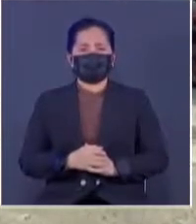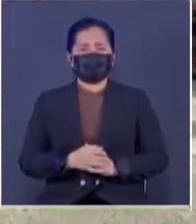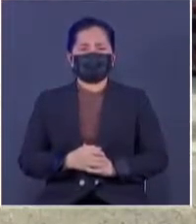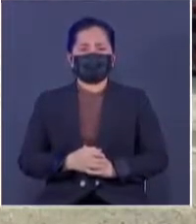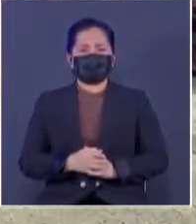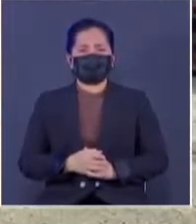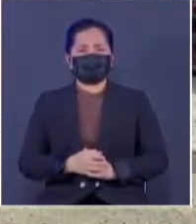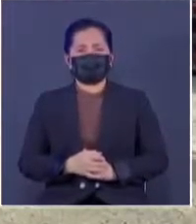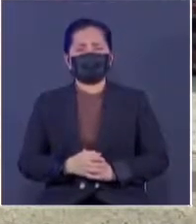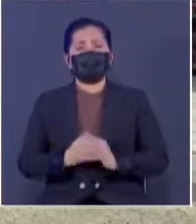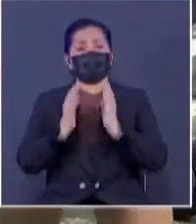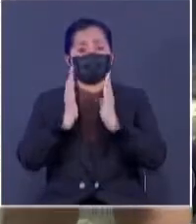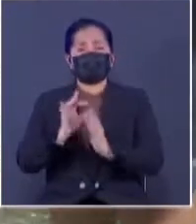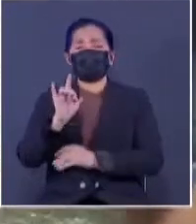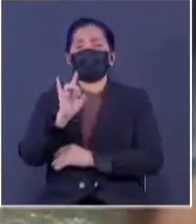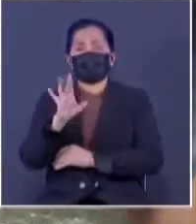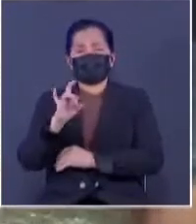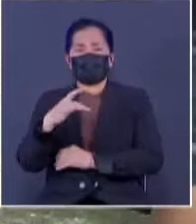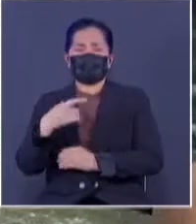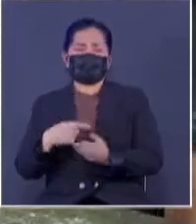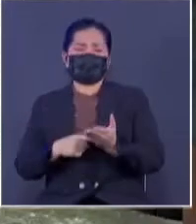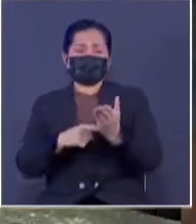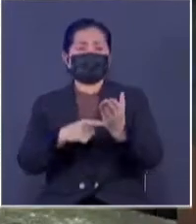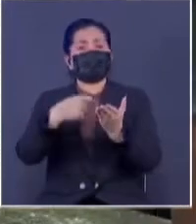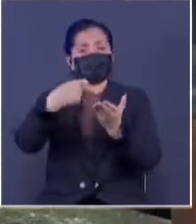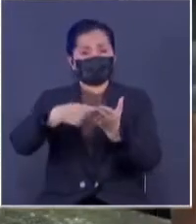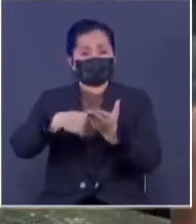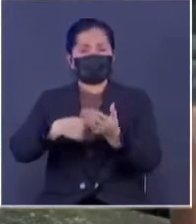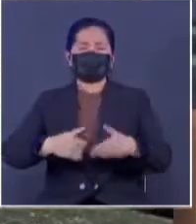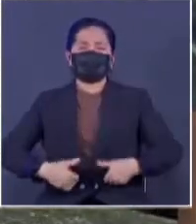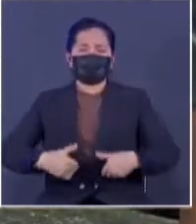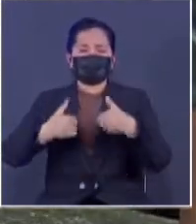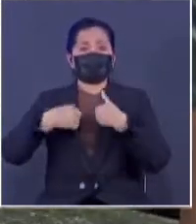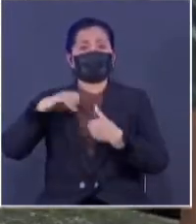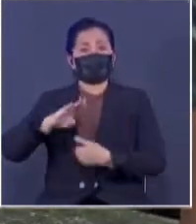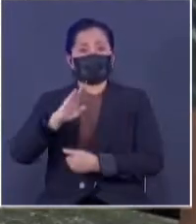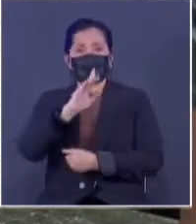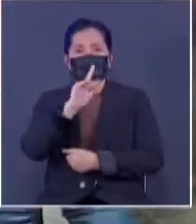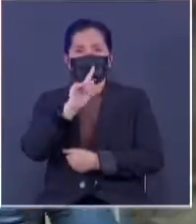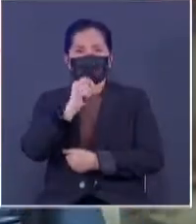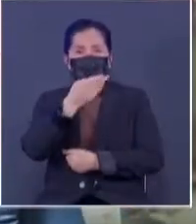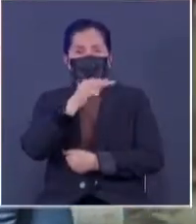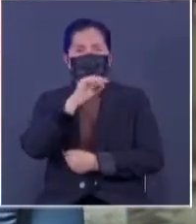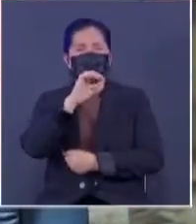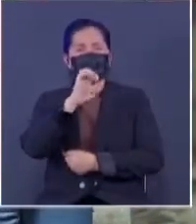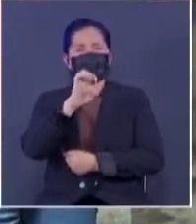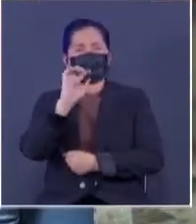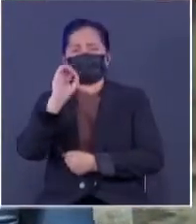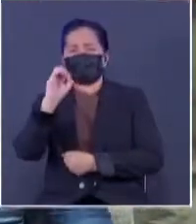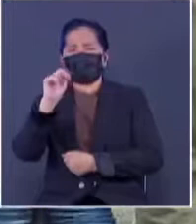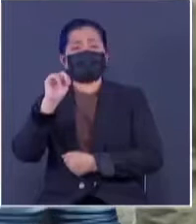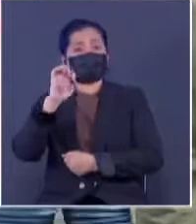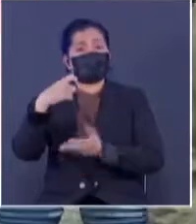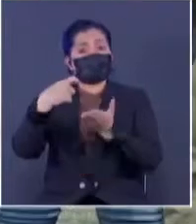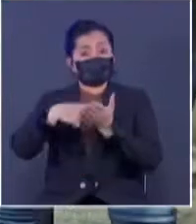กลุ่มลูกค้ากว่า100คนที่เคลมประกันกรมธรรม์เจอจ่ายจบกับบริษัทตะวันประกันภัยจำกัดมหาชนได้มีการรว